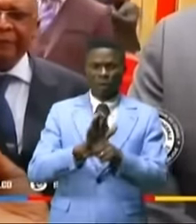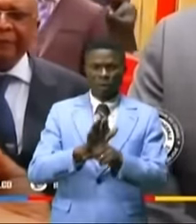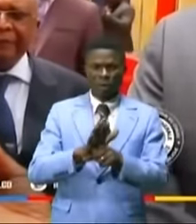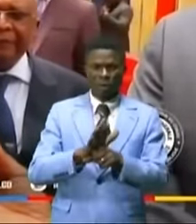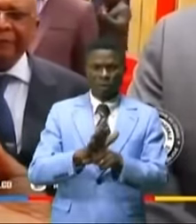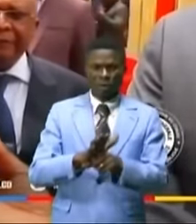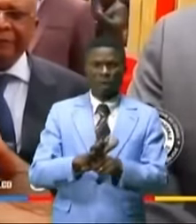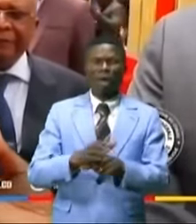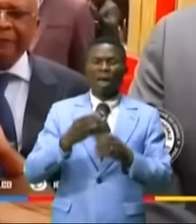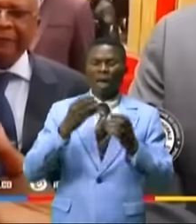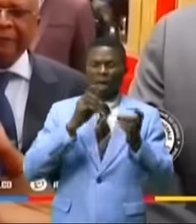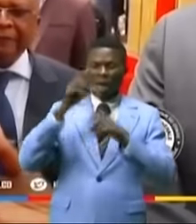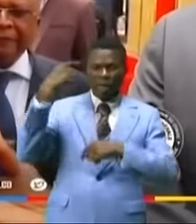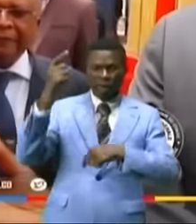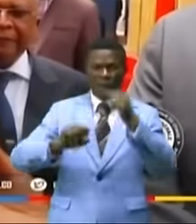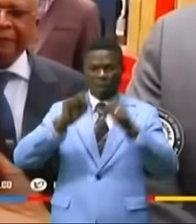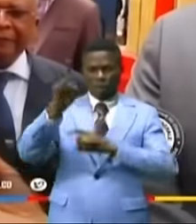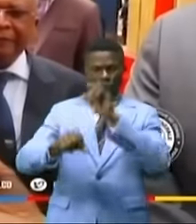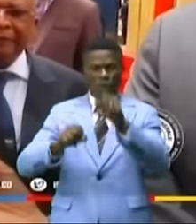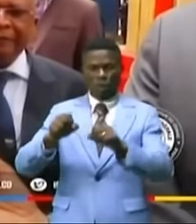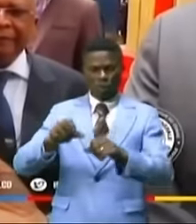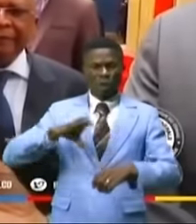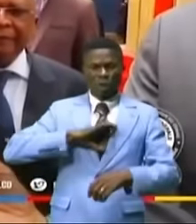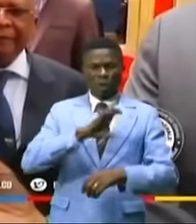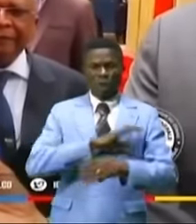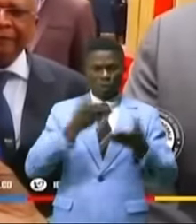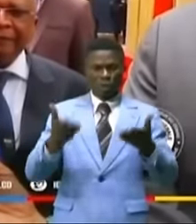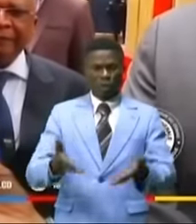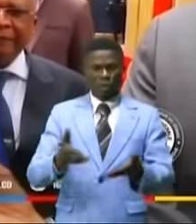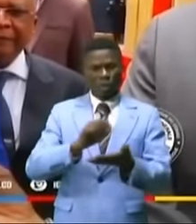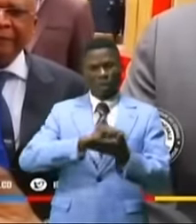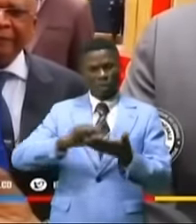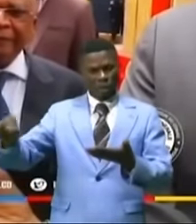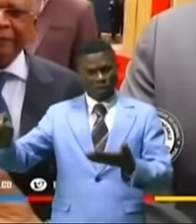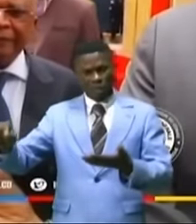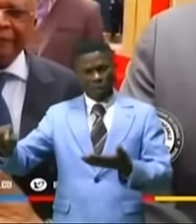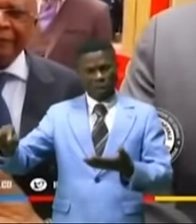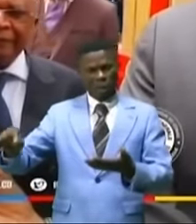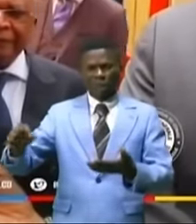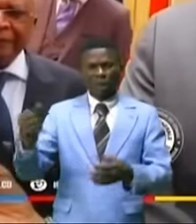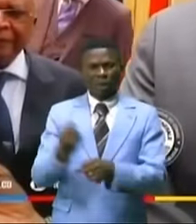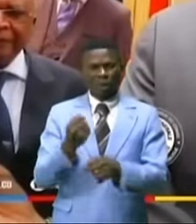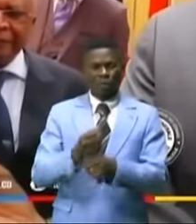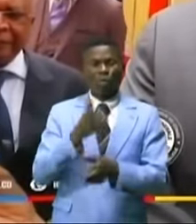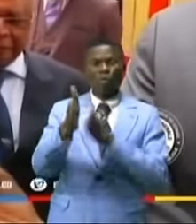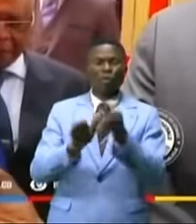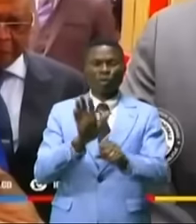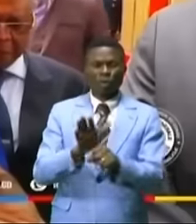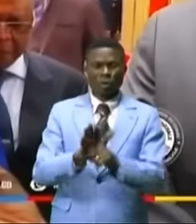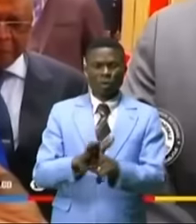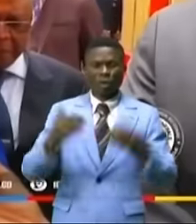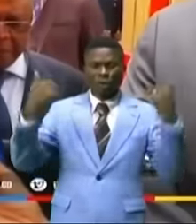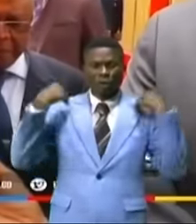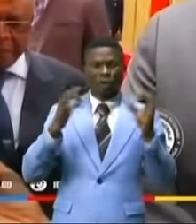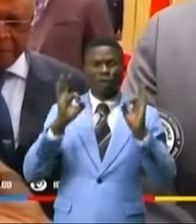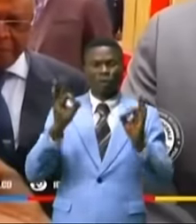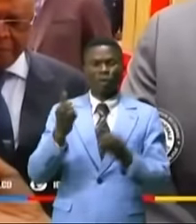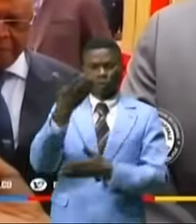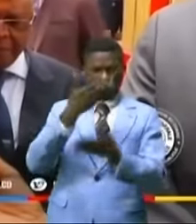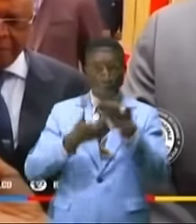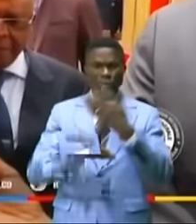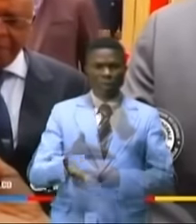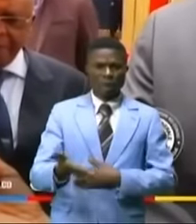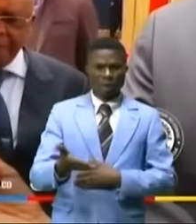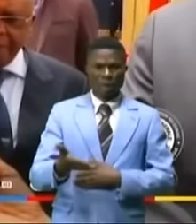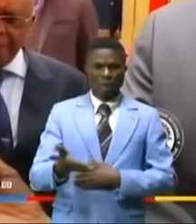eu un audit et le comité qui était là a été démis de ses fonctions. Il y a un nouveau comité qui a été